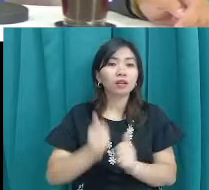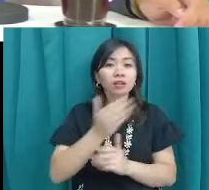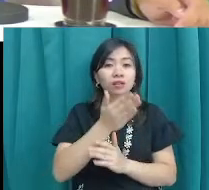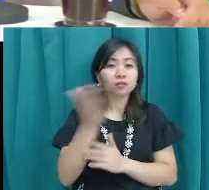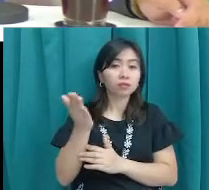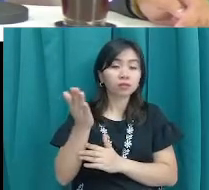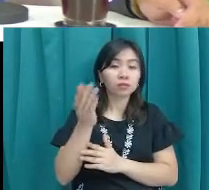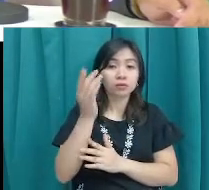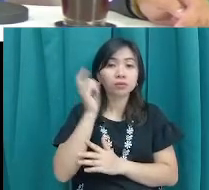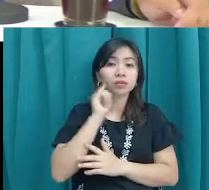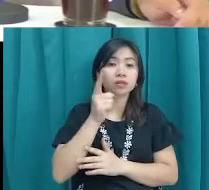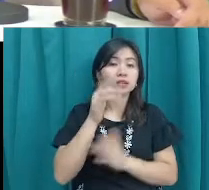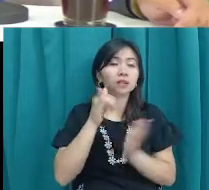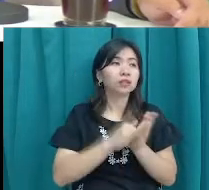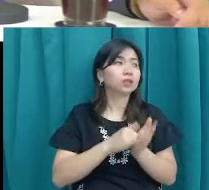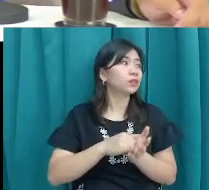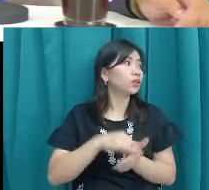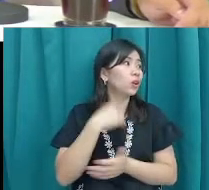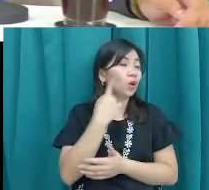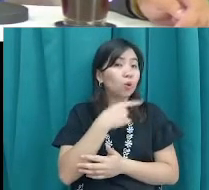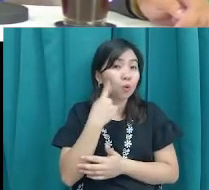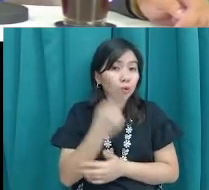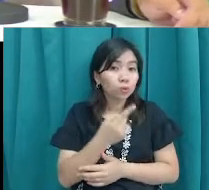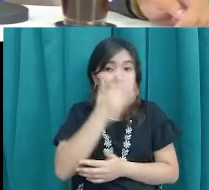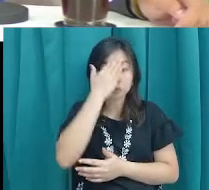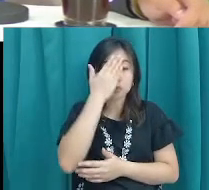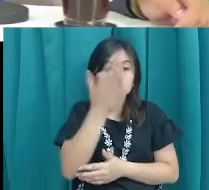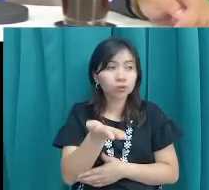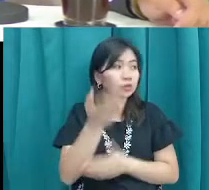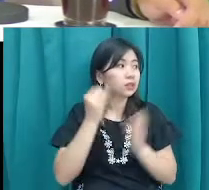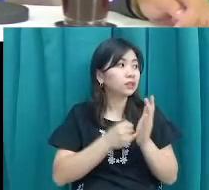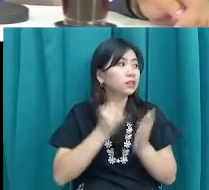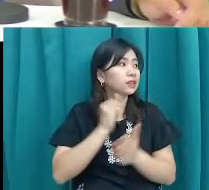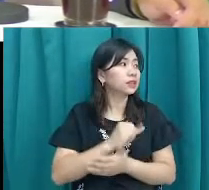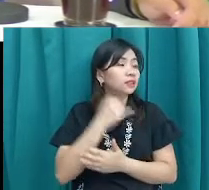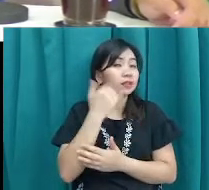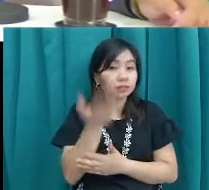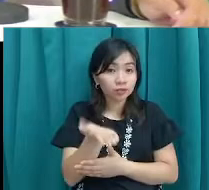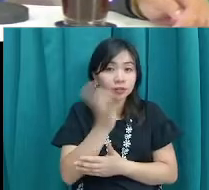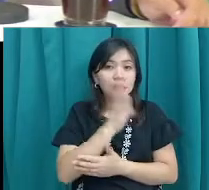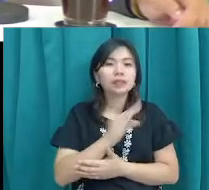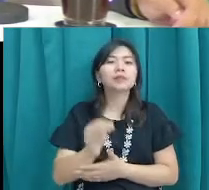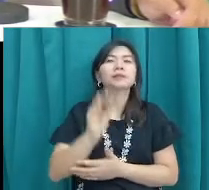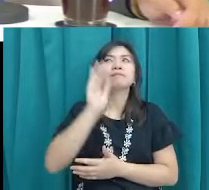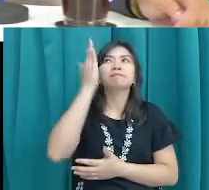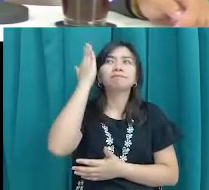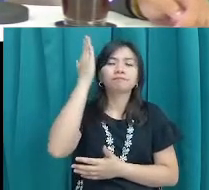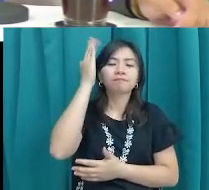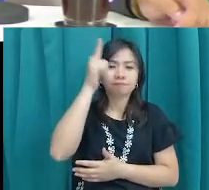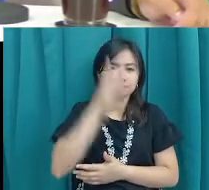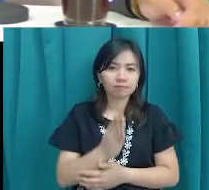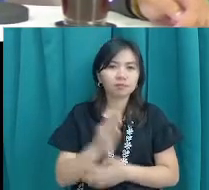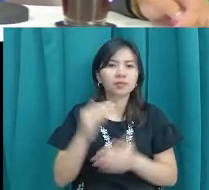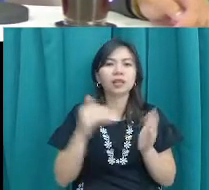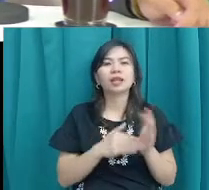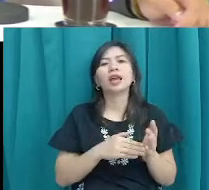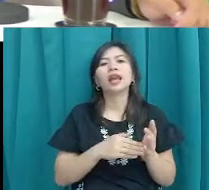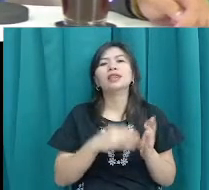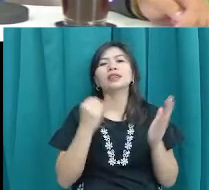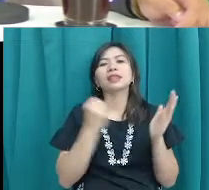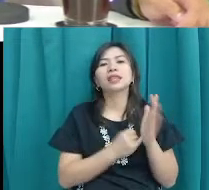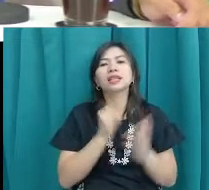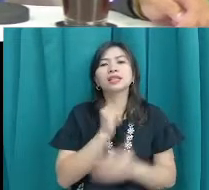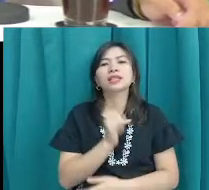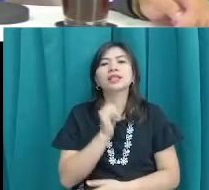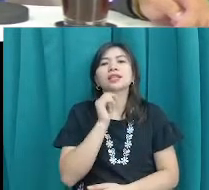yan. Ang nakakakilala sa sarili mo, ikaw at ang Diyos mo. Tama. Kayong dalawa lang ang nakakakilala sa